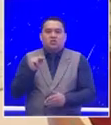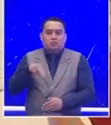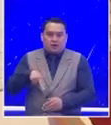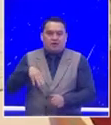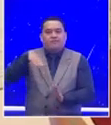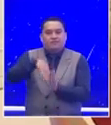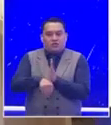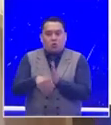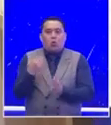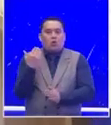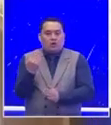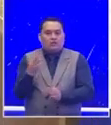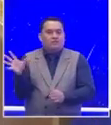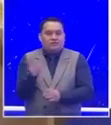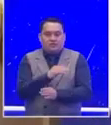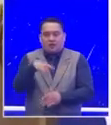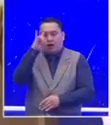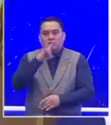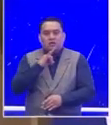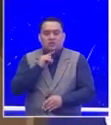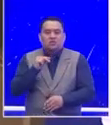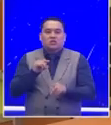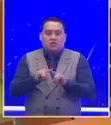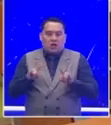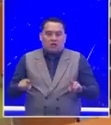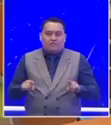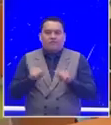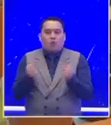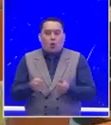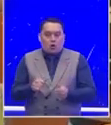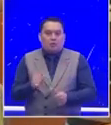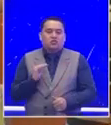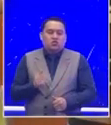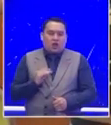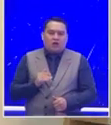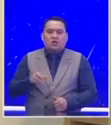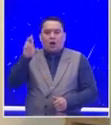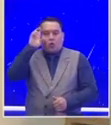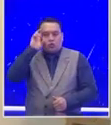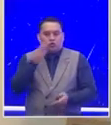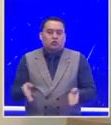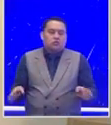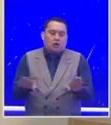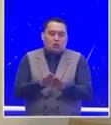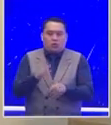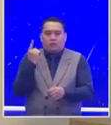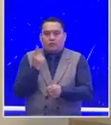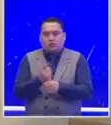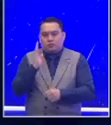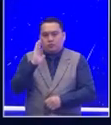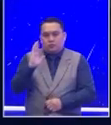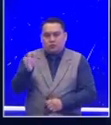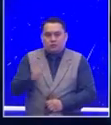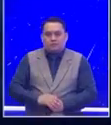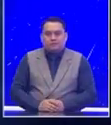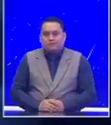будет введен и в них, все детсады в Казахстане, независимо от формы собственности, будут вынуждены остановить свою работу.